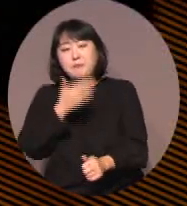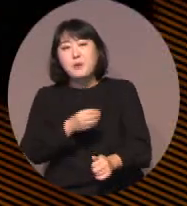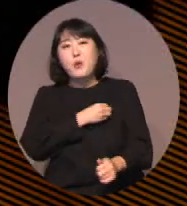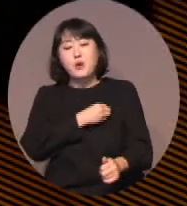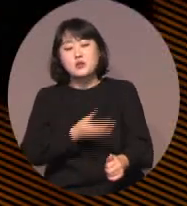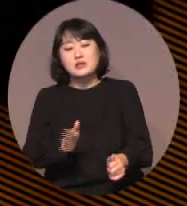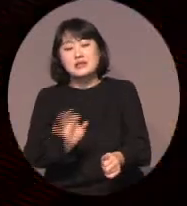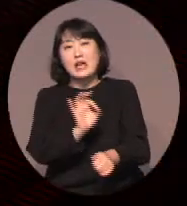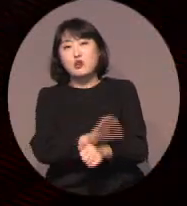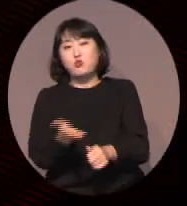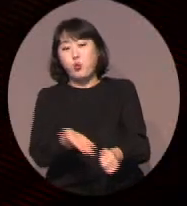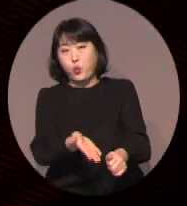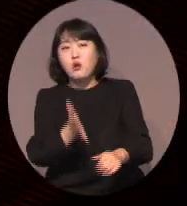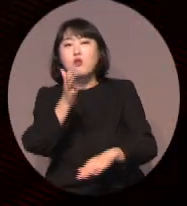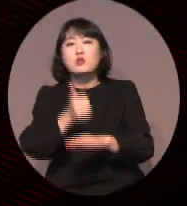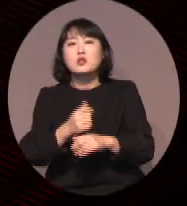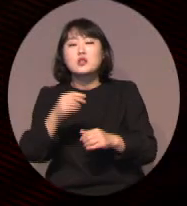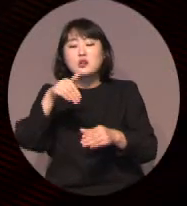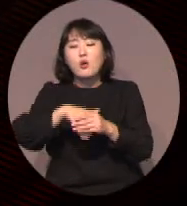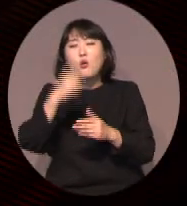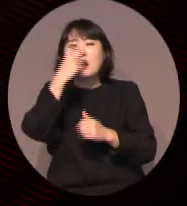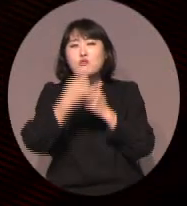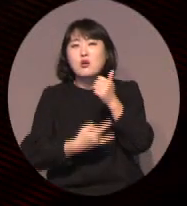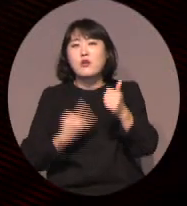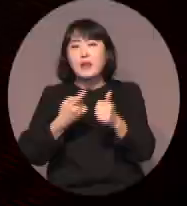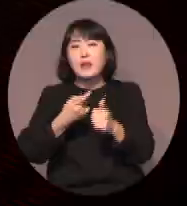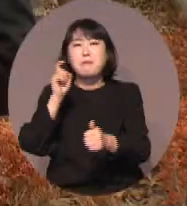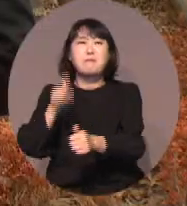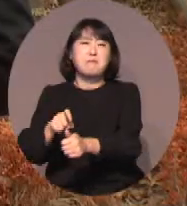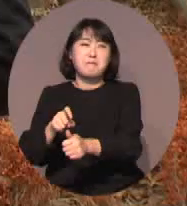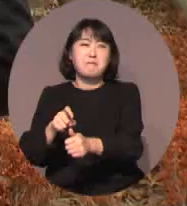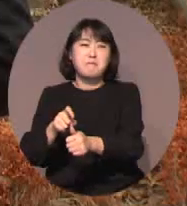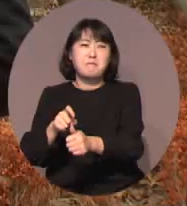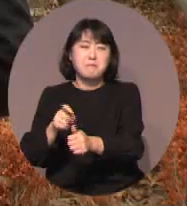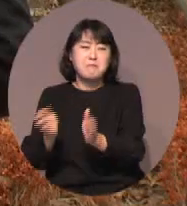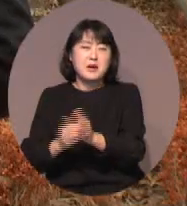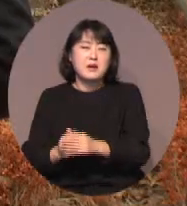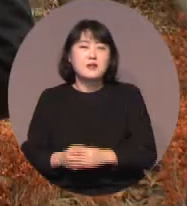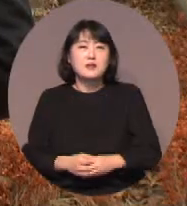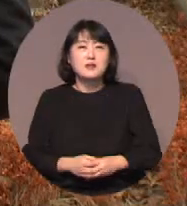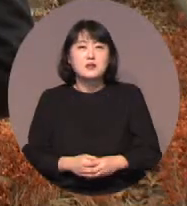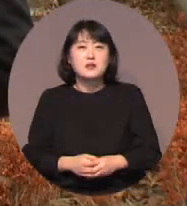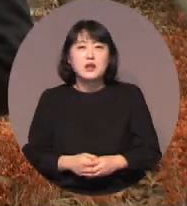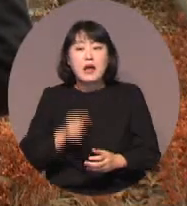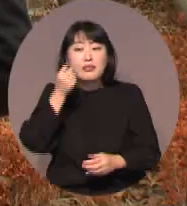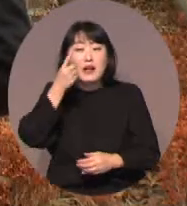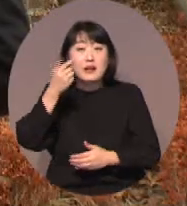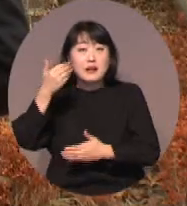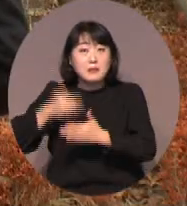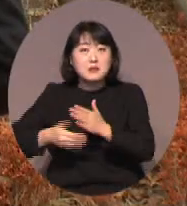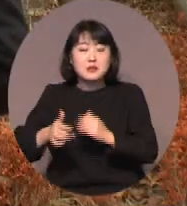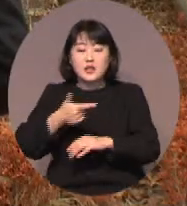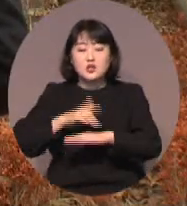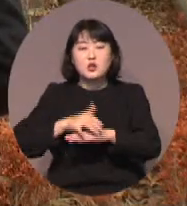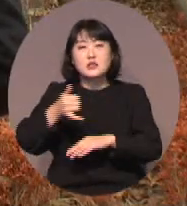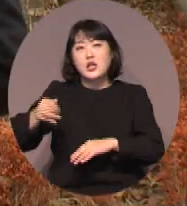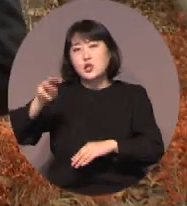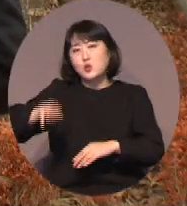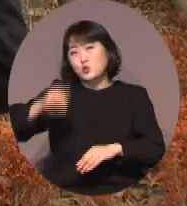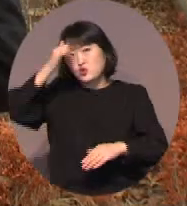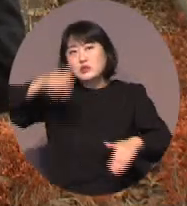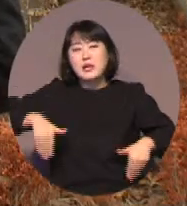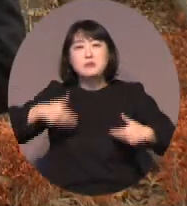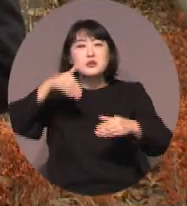제공했다가 선거관리위원회 적발됐습니다 조합장 선거가 아직 한 달 남았지만 대전과 세종 충남